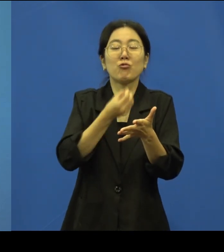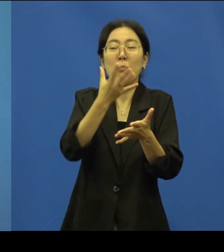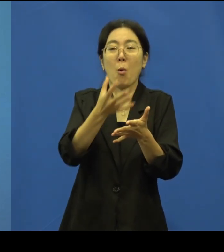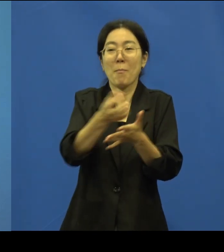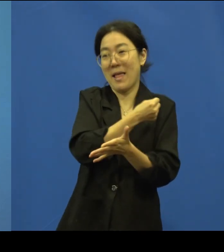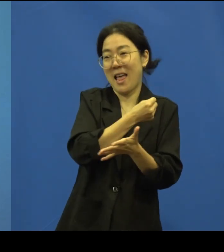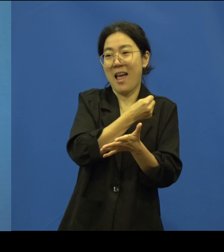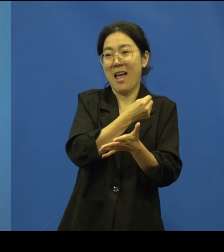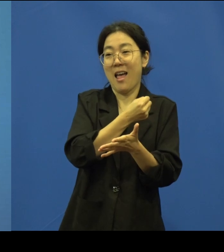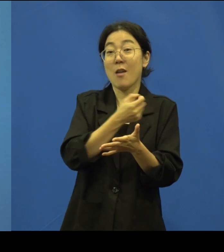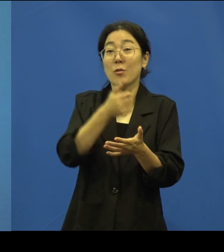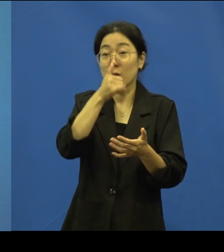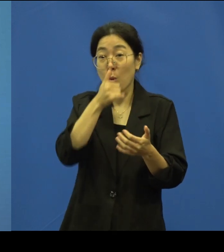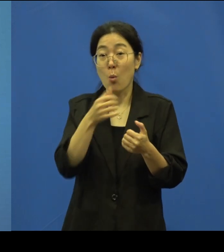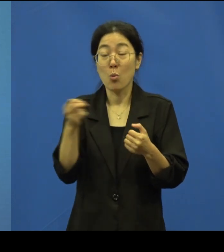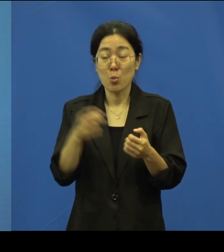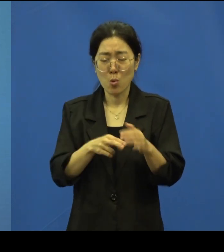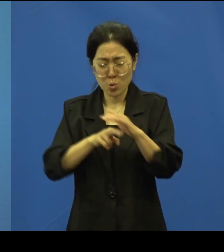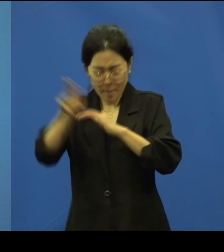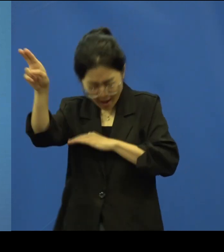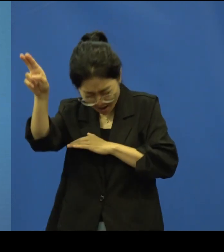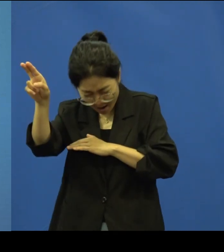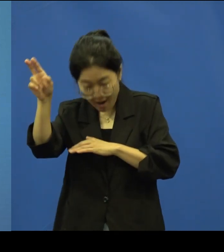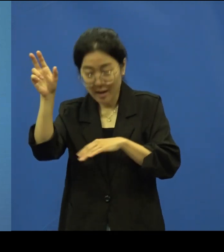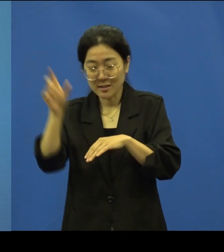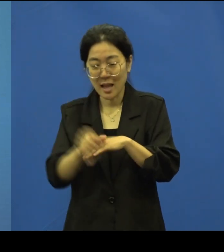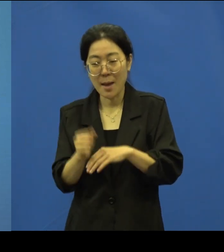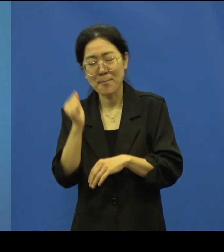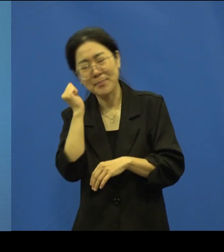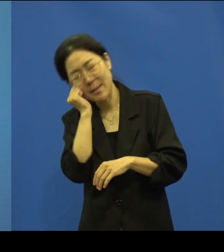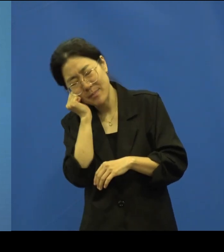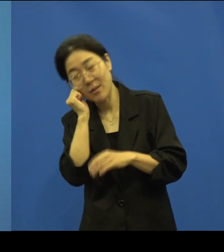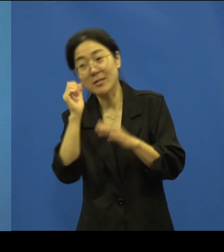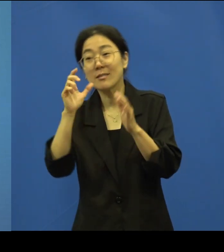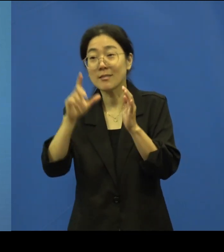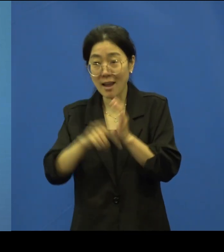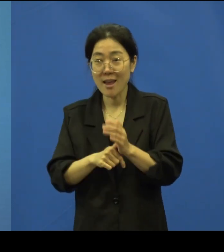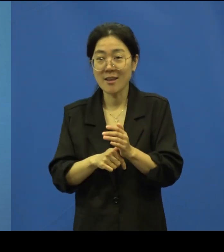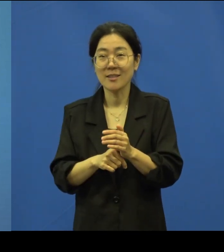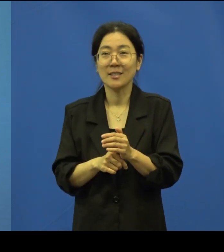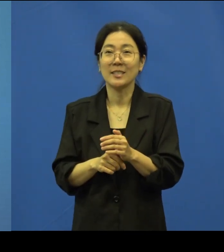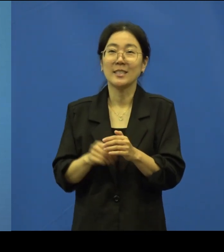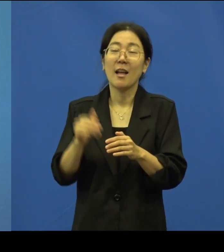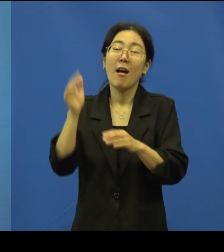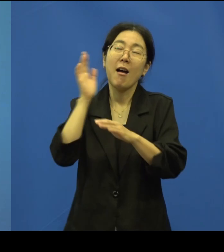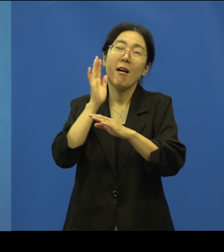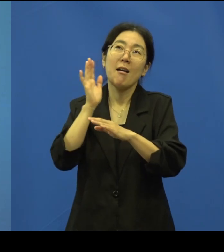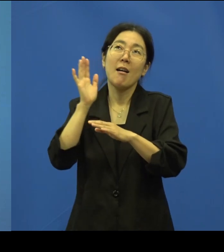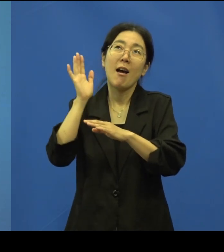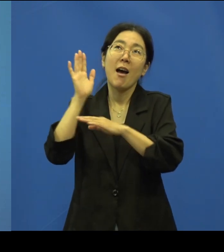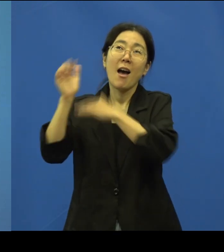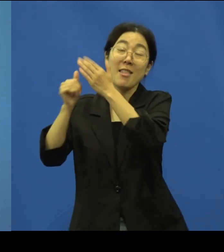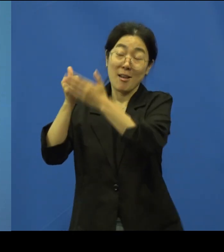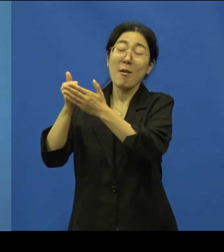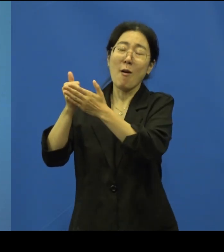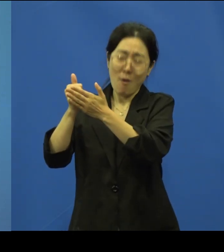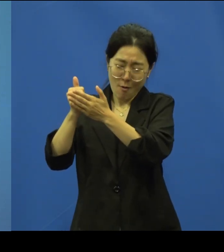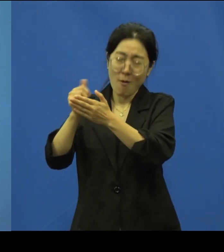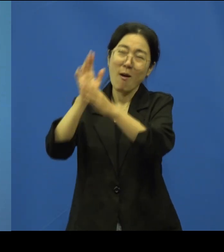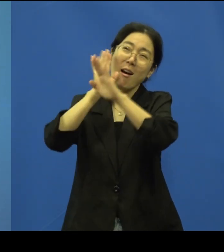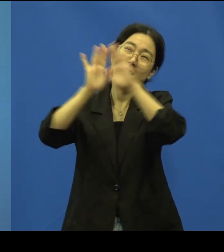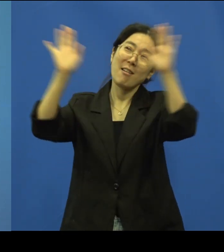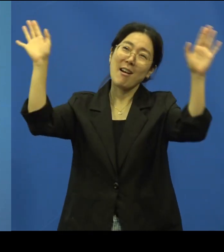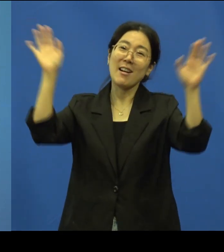그가 도망을 가다가 베델에서 잠들었을 때 꿈에 하나님이 나타나서